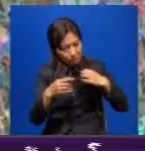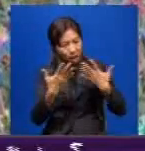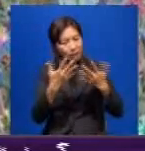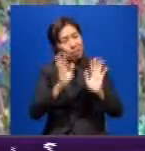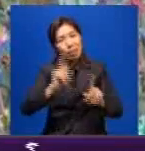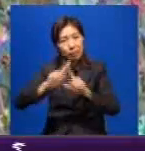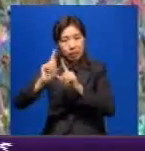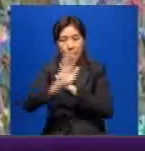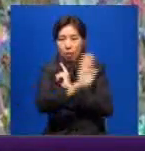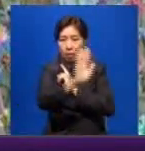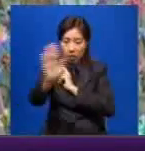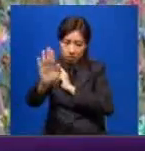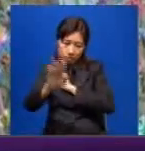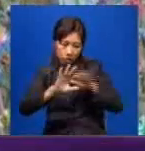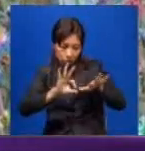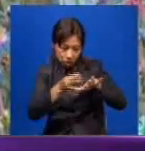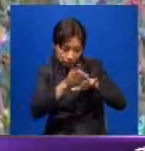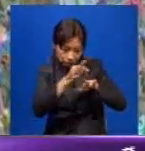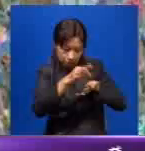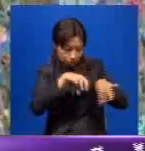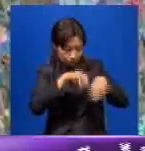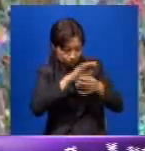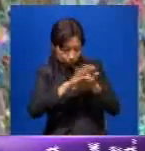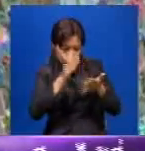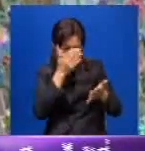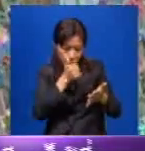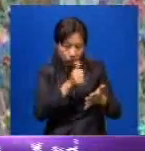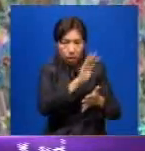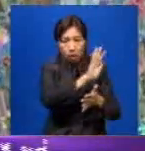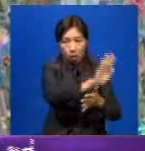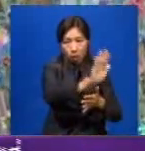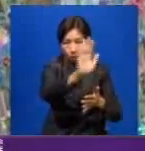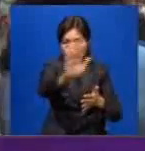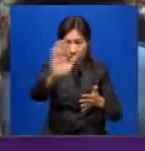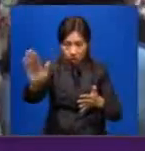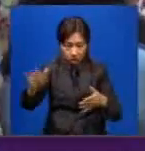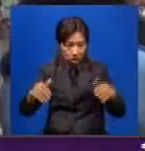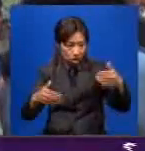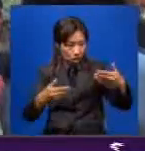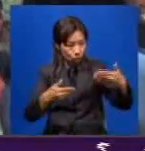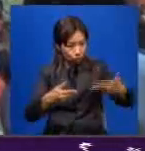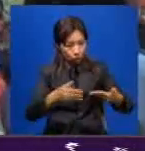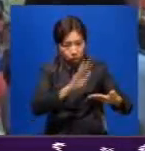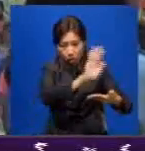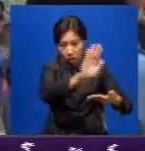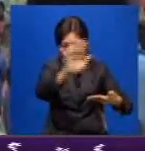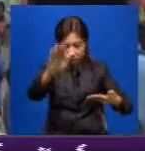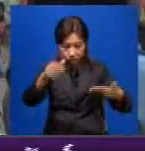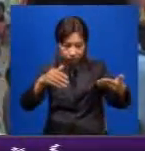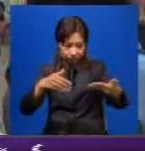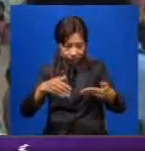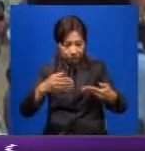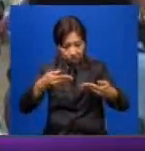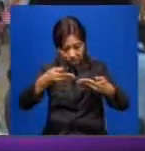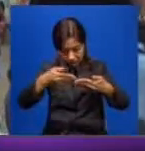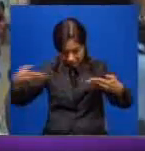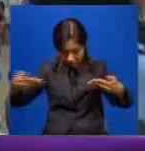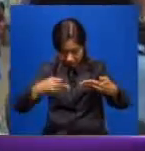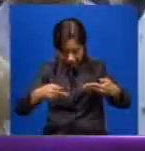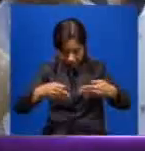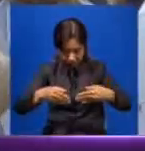ธงให้มีความสวยงามและจัดทำขบวนแห่เดินทางมายังวัดหนอโสนเพื่อประกอบพิธียกธงเลิกกิกรมงานประเพณี